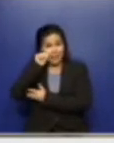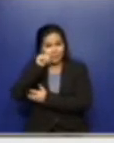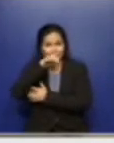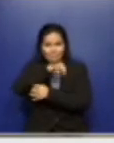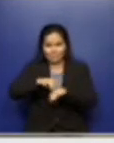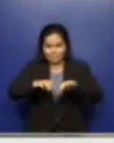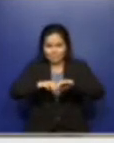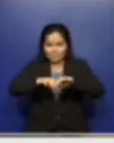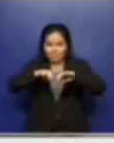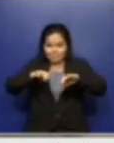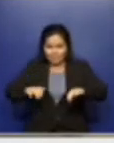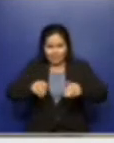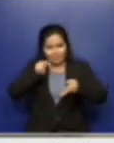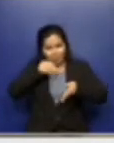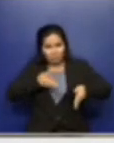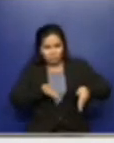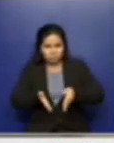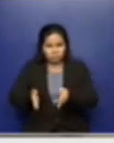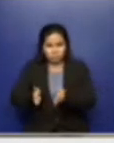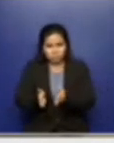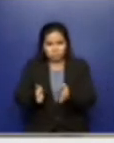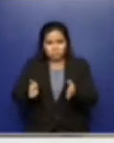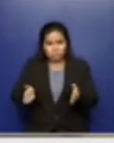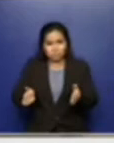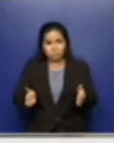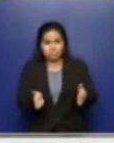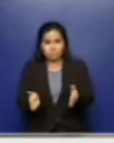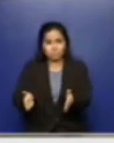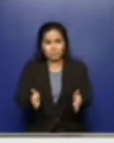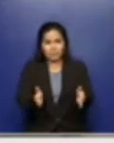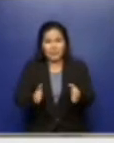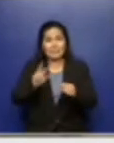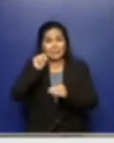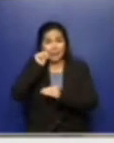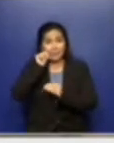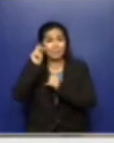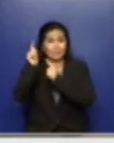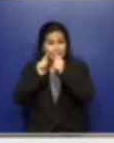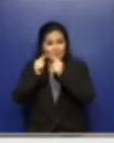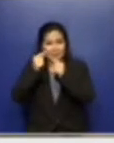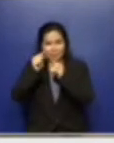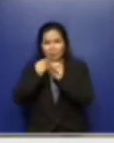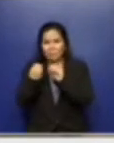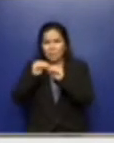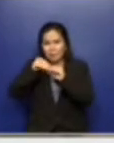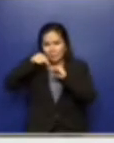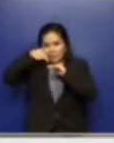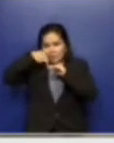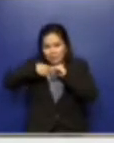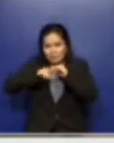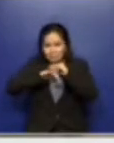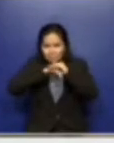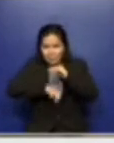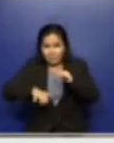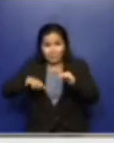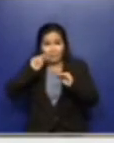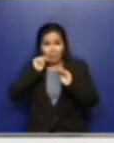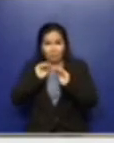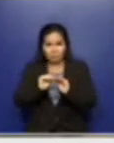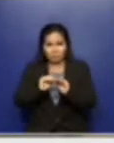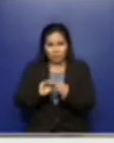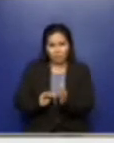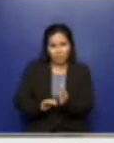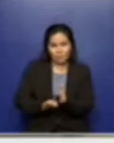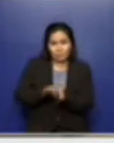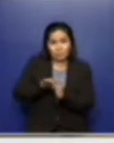ายคลองหรือแม่น้ำเลยให้ลึกๆเมื่อน้ำมากแ